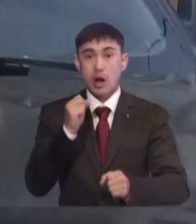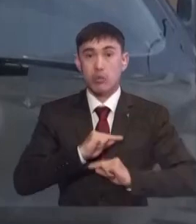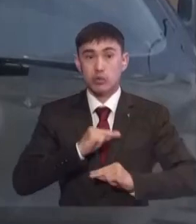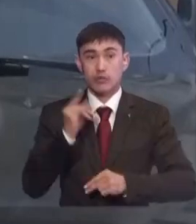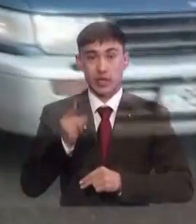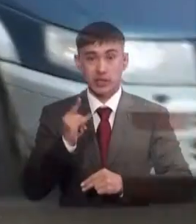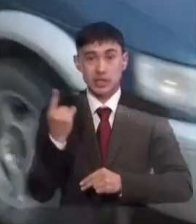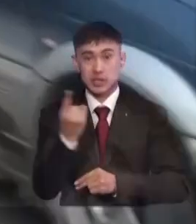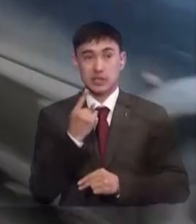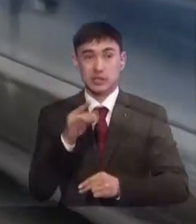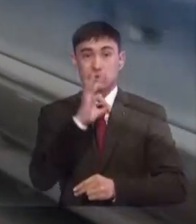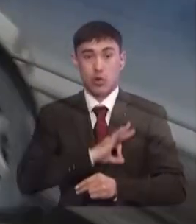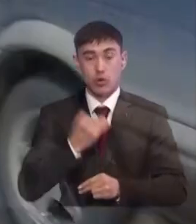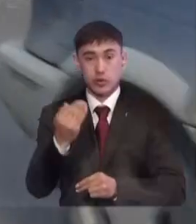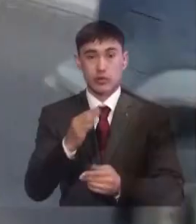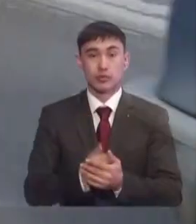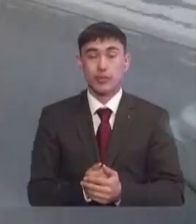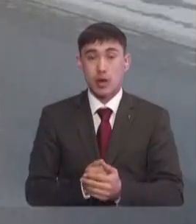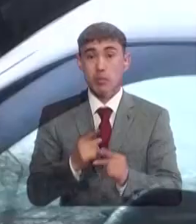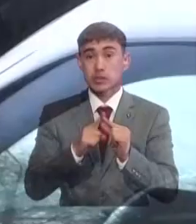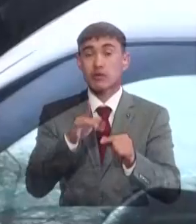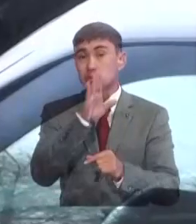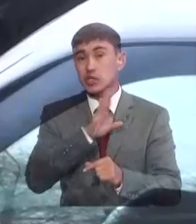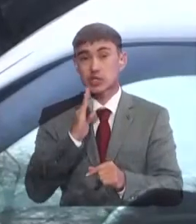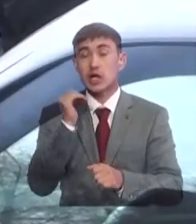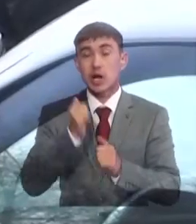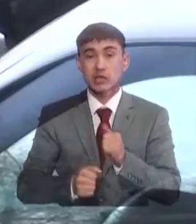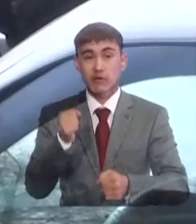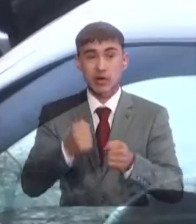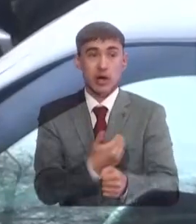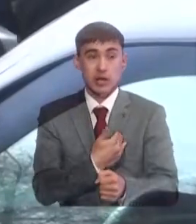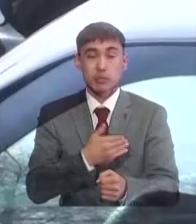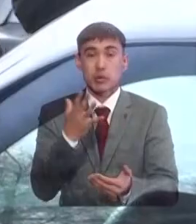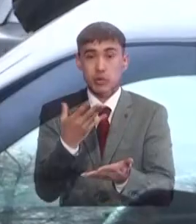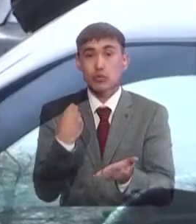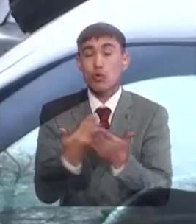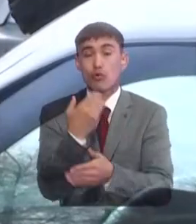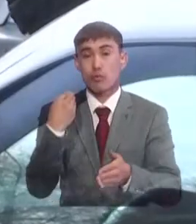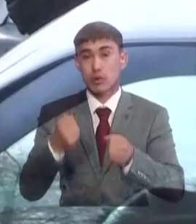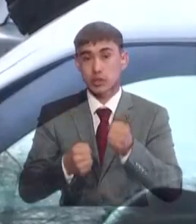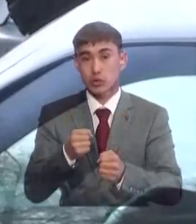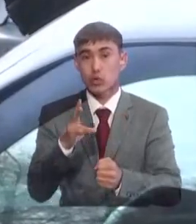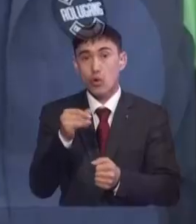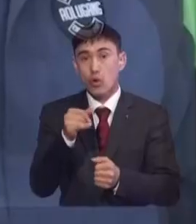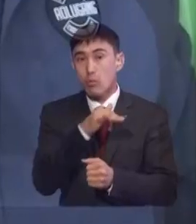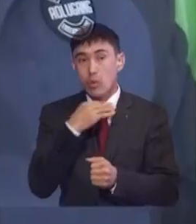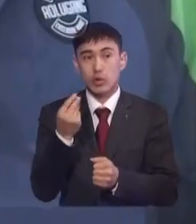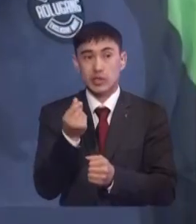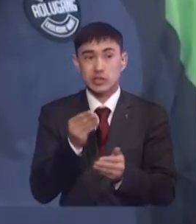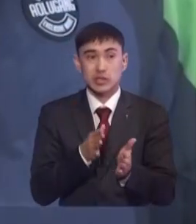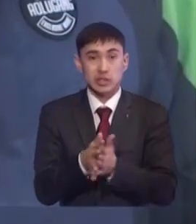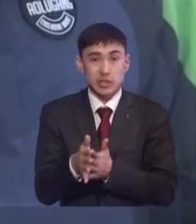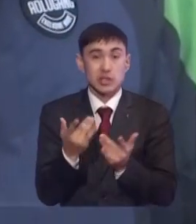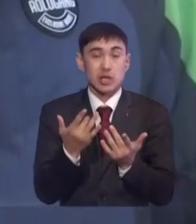такси – единственный источник дохода Гульзиры. По словам женщины, каждый водитель хотел бы иметь новую машину. Однако немалые денежные